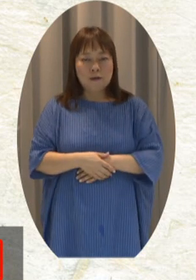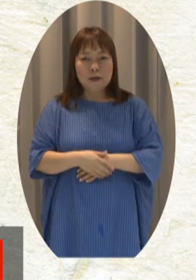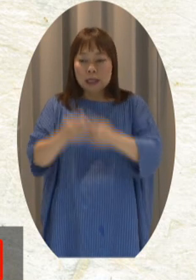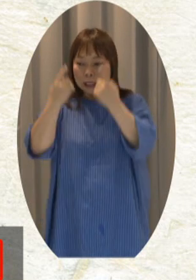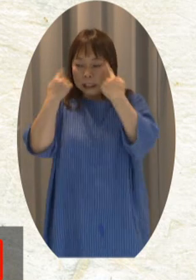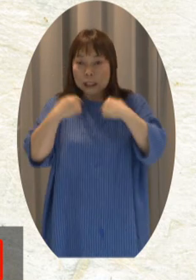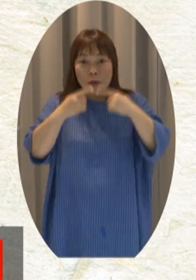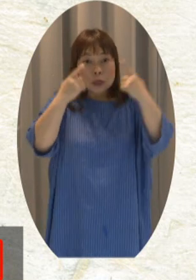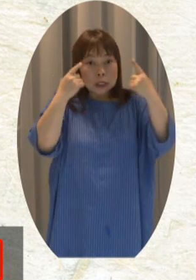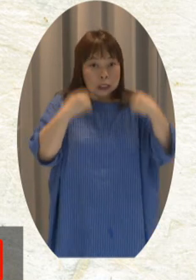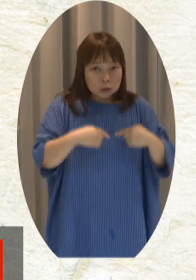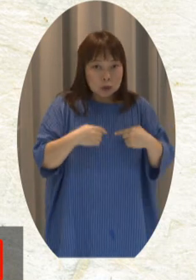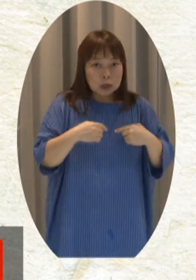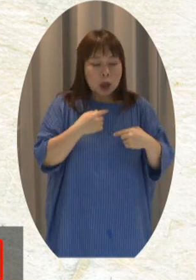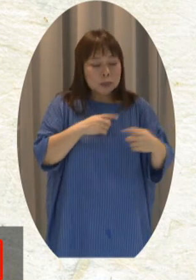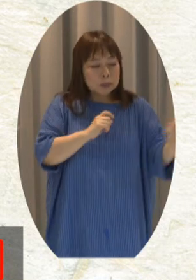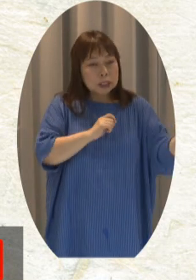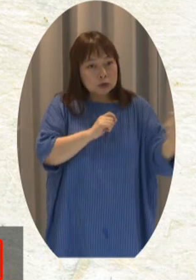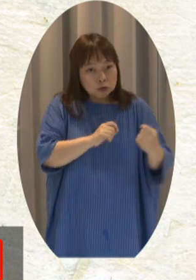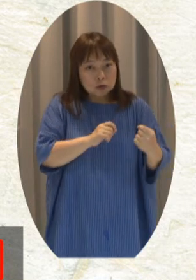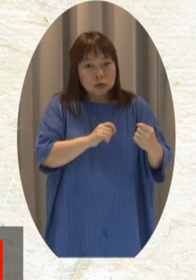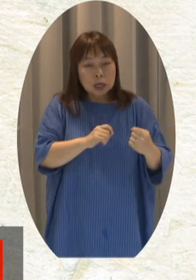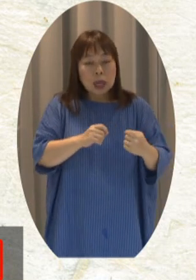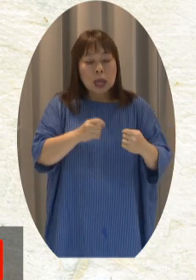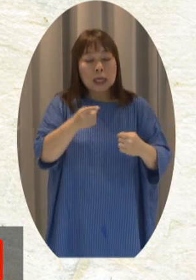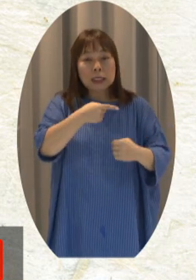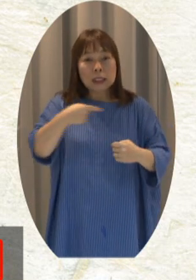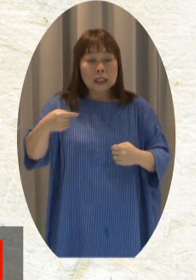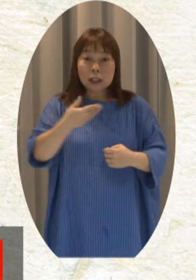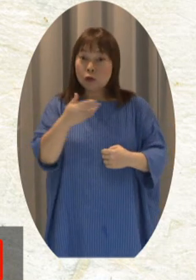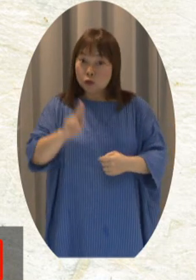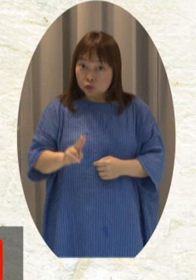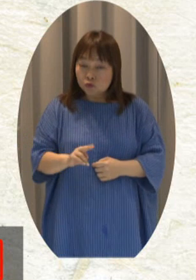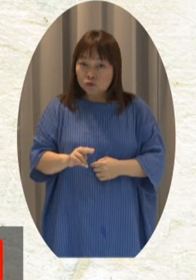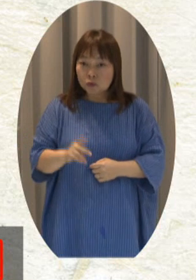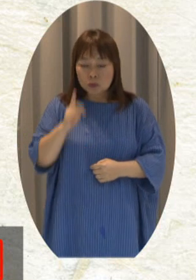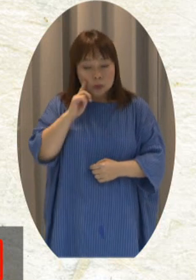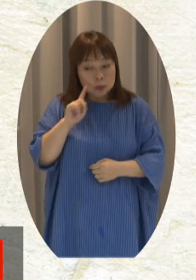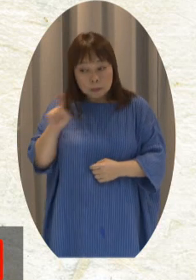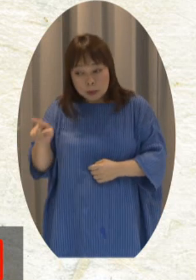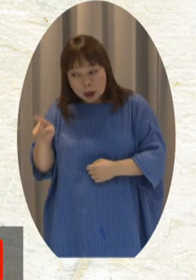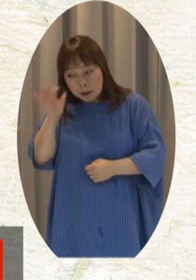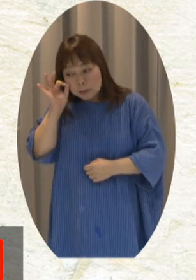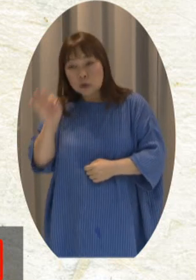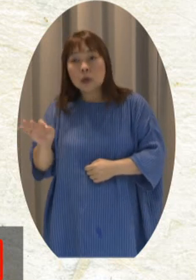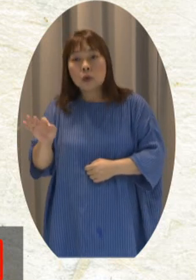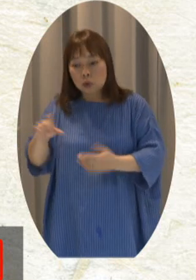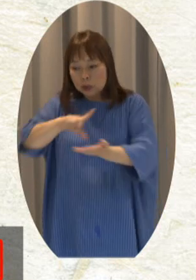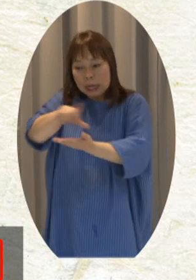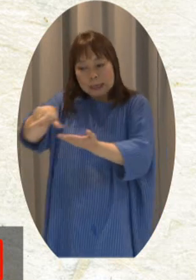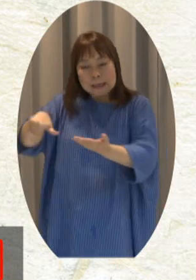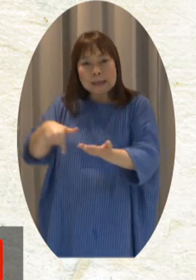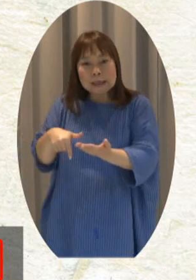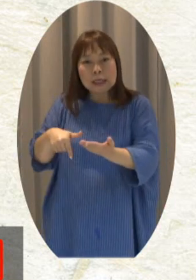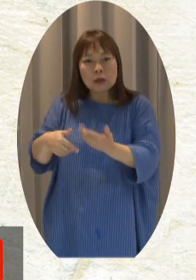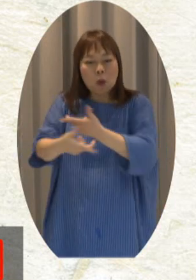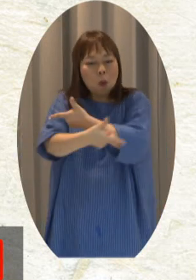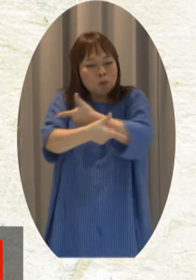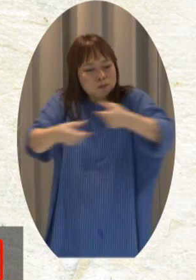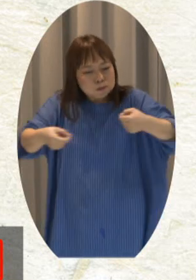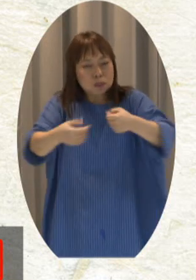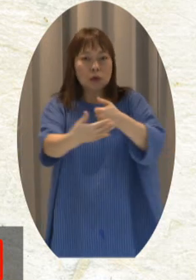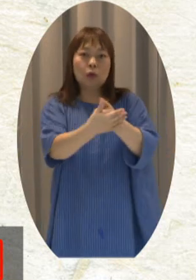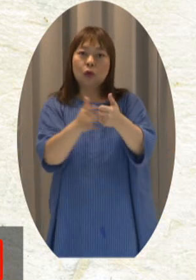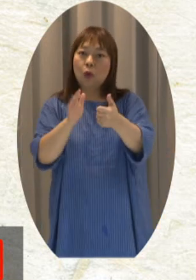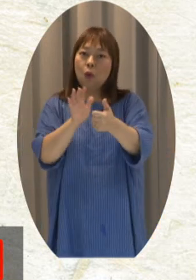一人一人が身近な一隅、片隅に目を向けることで、地域でのご助意識が高